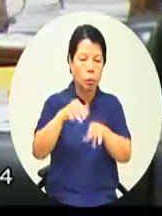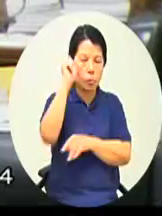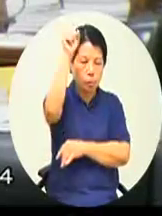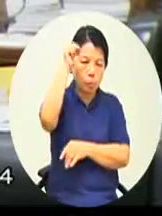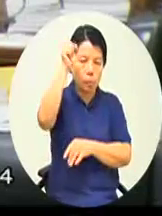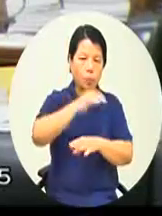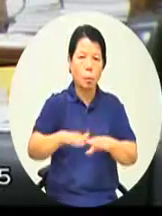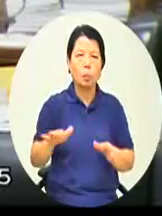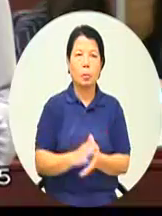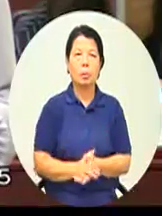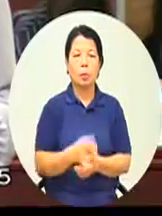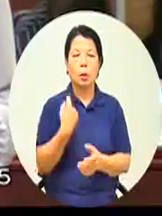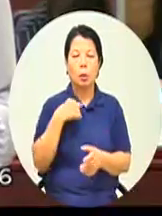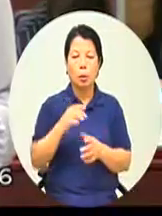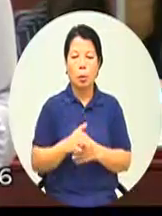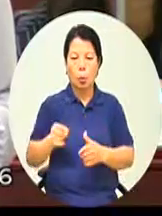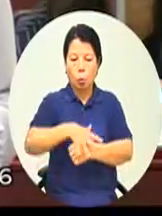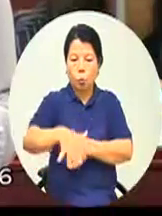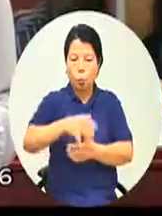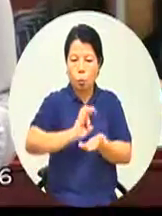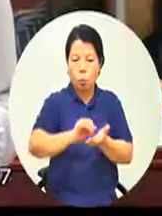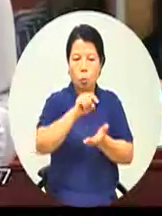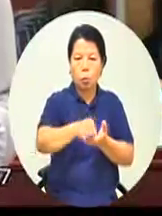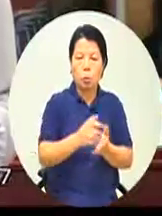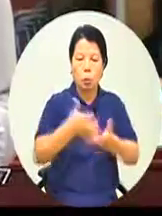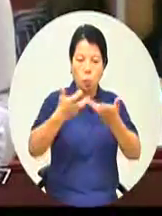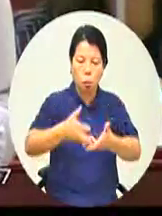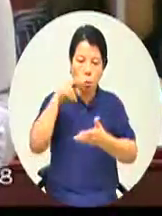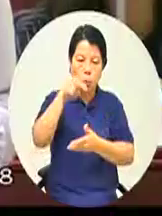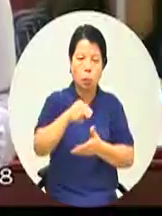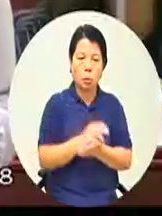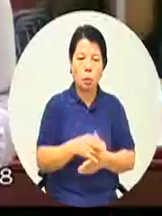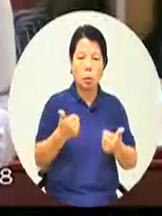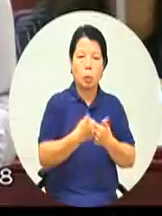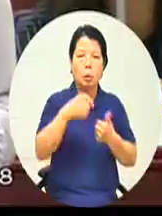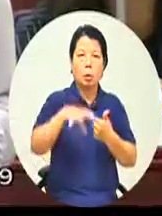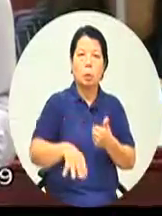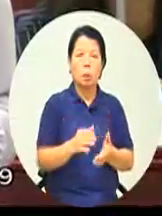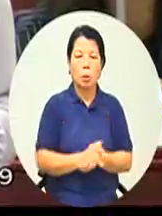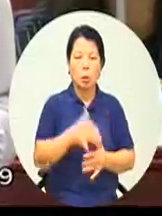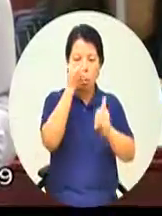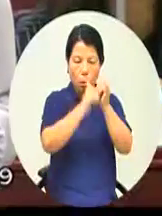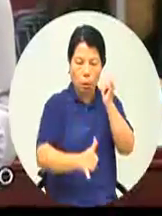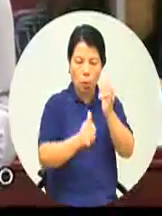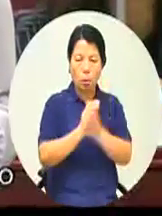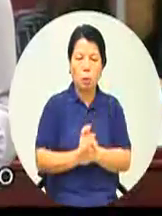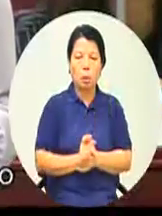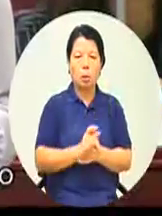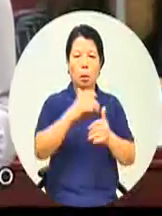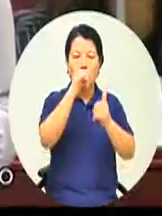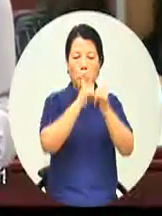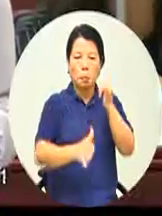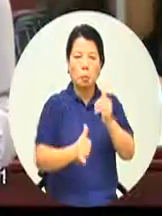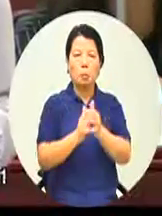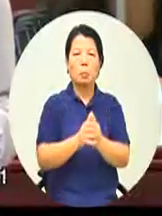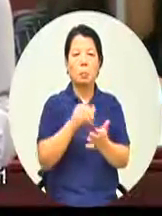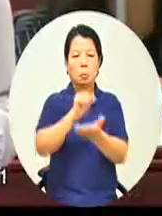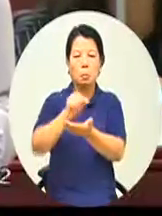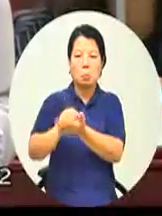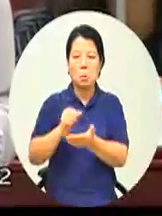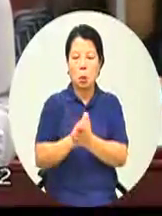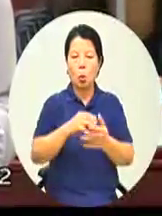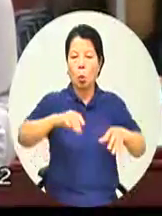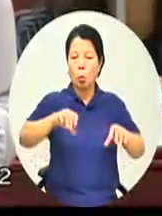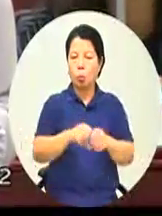们比任何一个机关来使用这个场地，我们更重视所谓的议会在那边的一个历史脉络，我们不会轻易把它毁坏。这